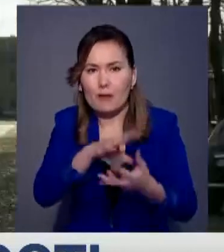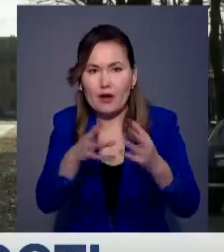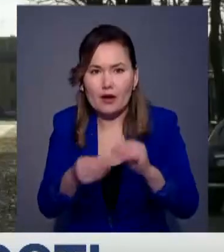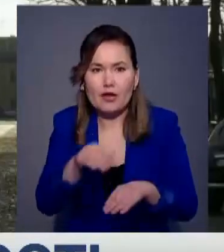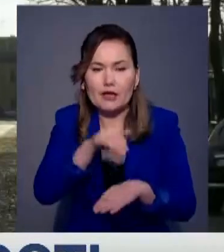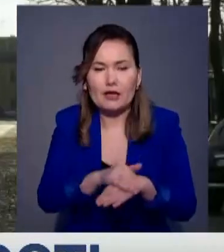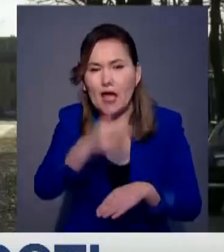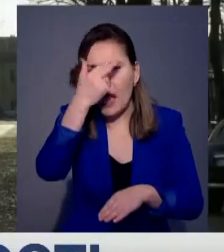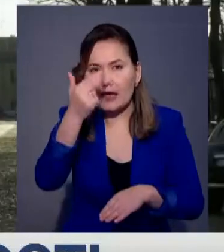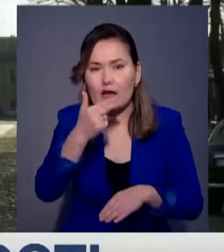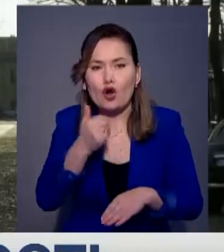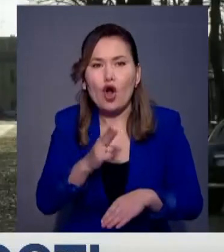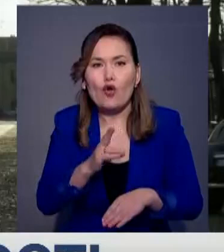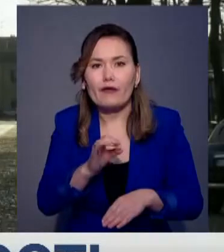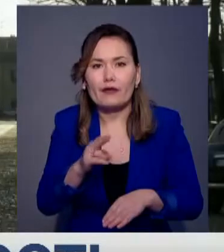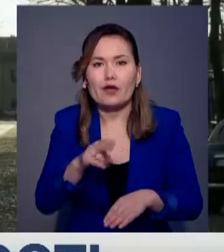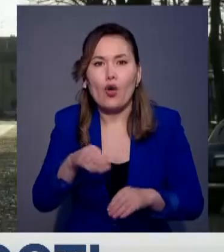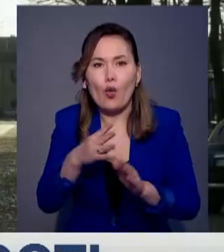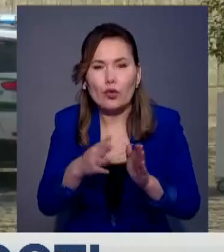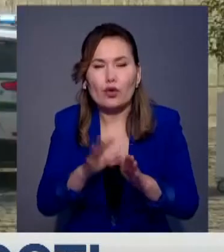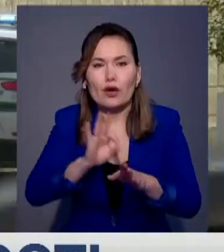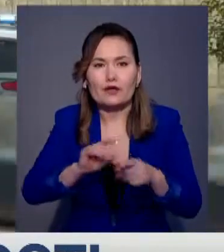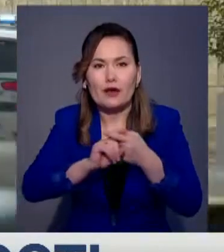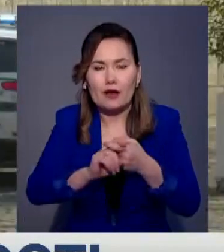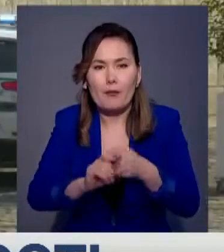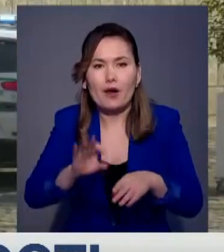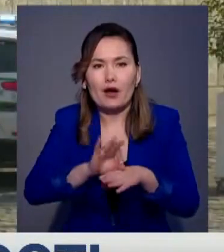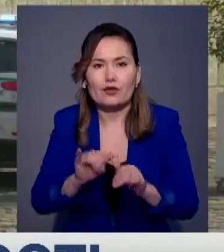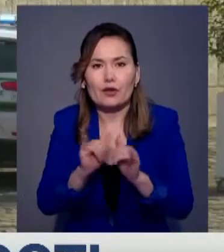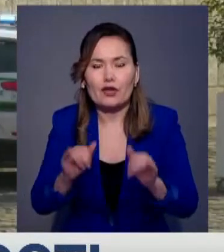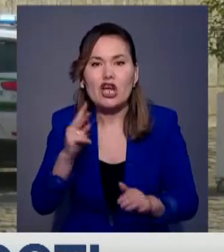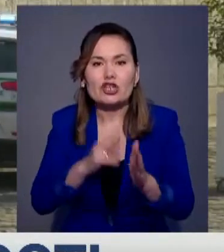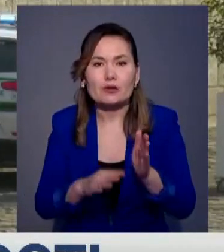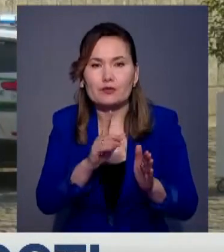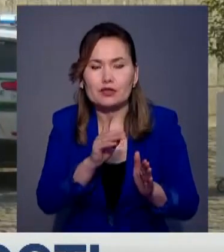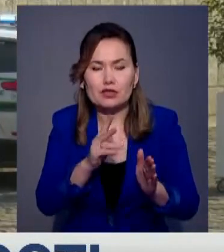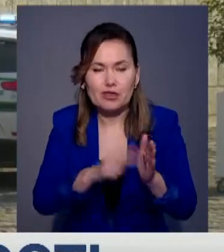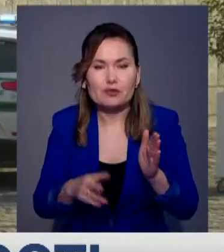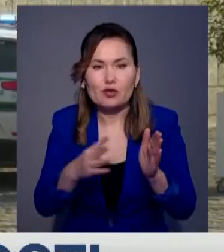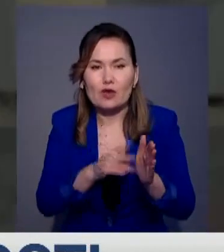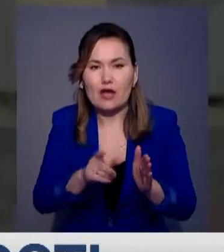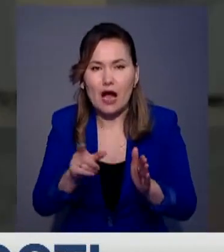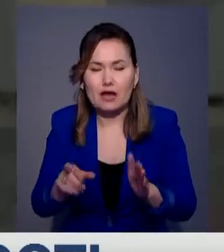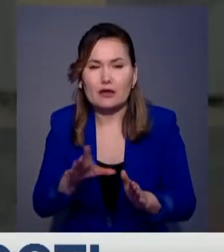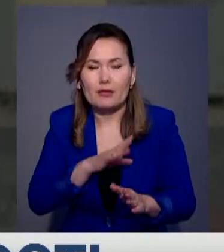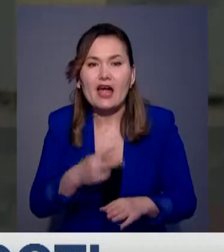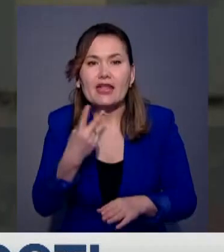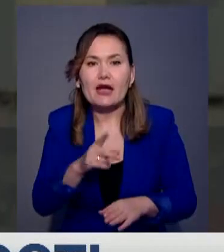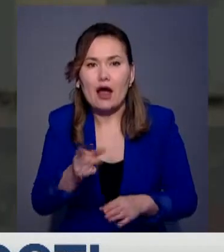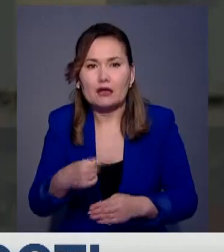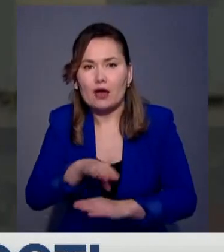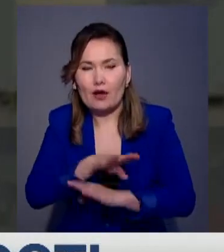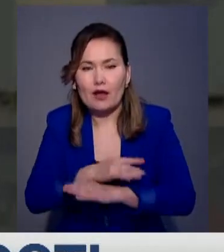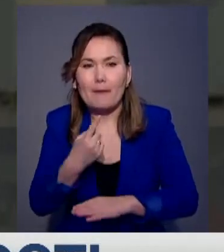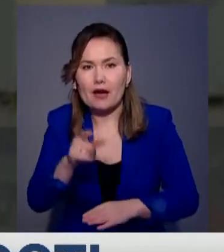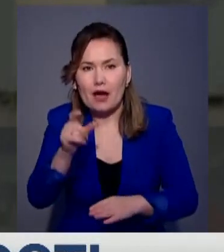соңғы мәлімет бойынша Италияда COVID-19 вирусын жұқтырғандар саны 79 адамға жеткен. Соның екеуі көз жұмды, біреуі